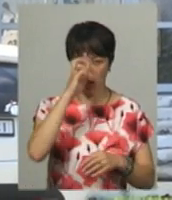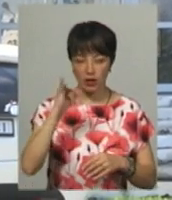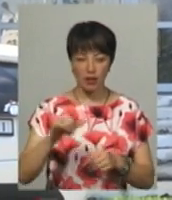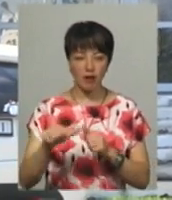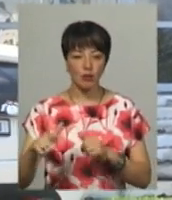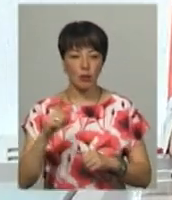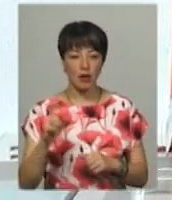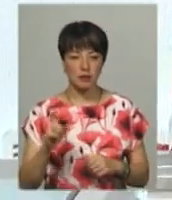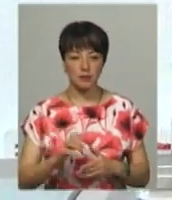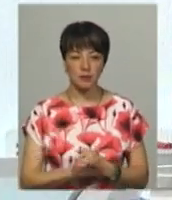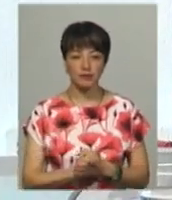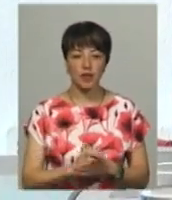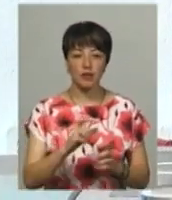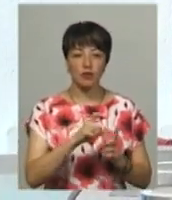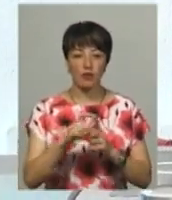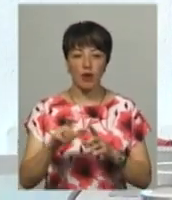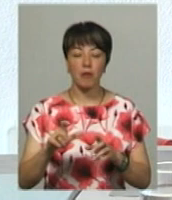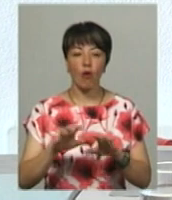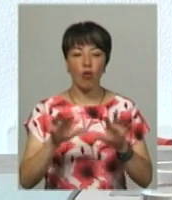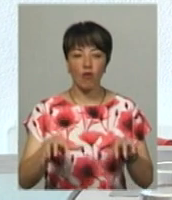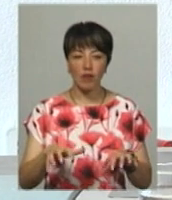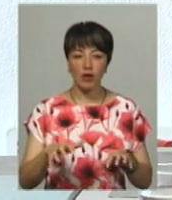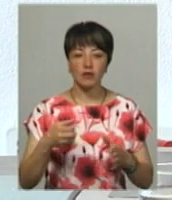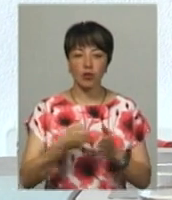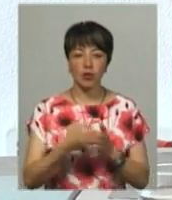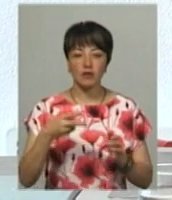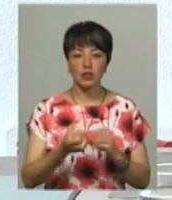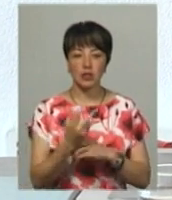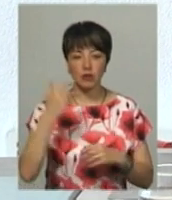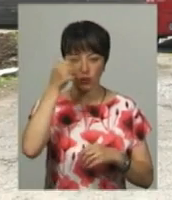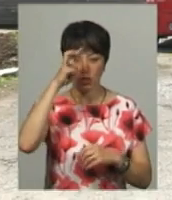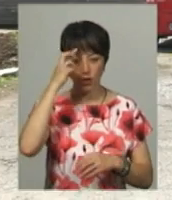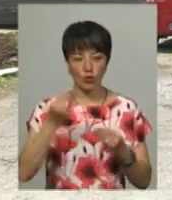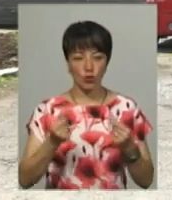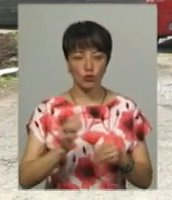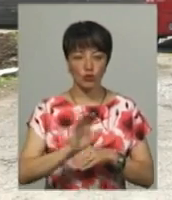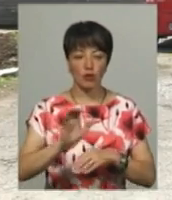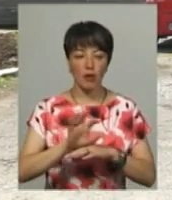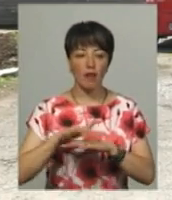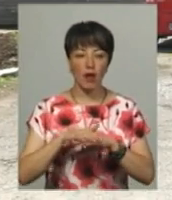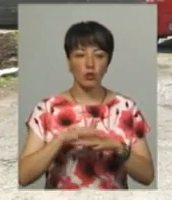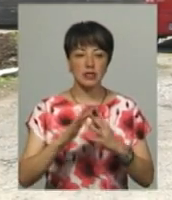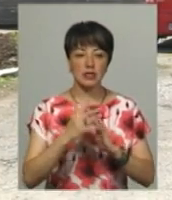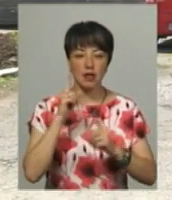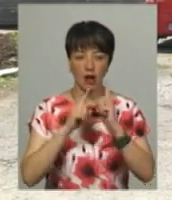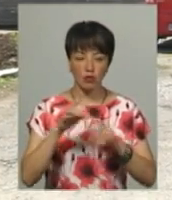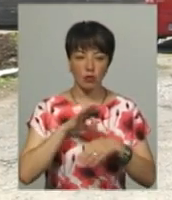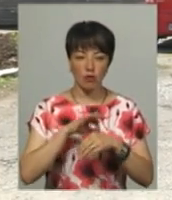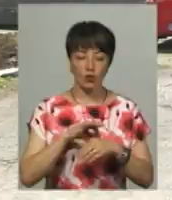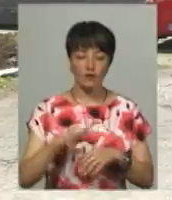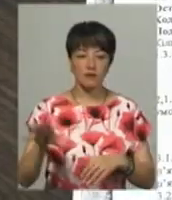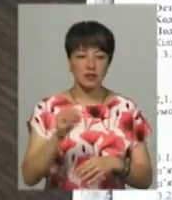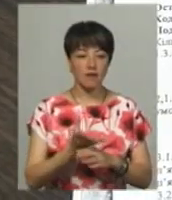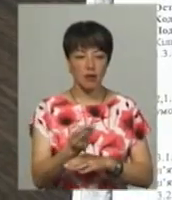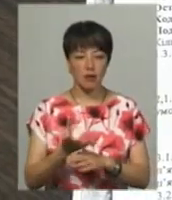і «Нафтогазом». За словами Тетяни Криворучко, до 2014 року державні кошти поступали на рахунки сільради і проводилися усі